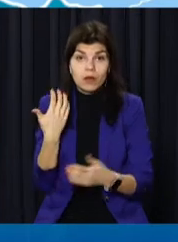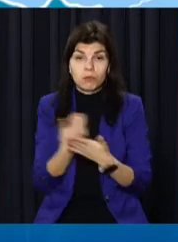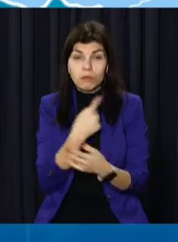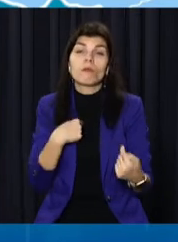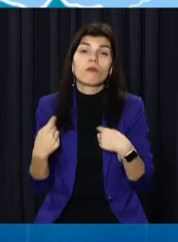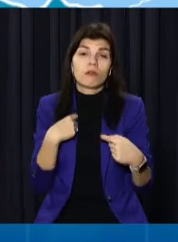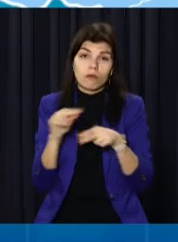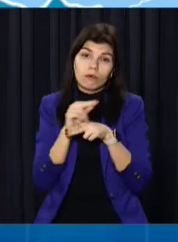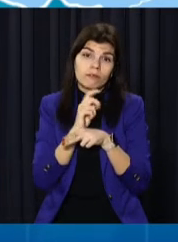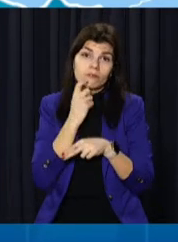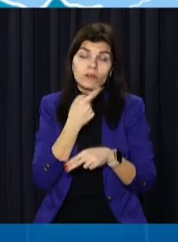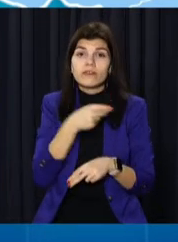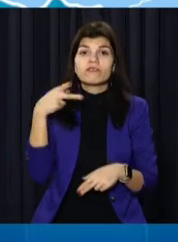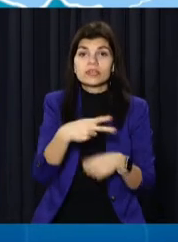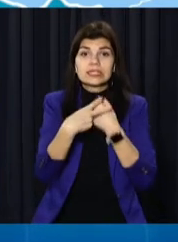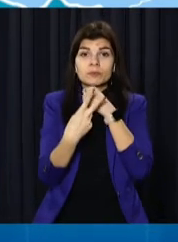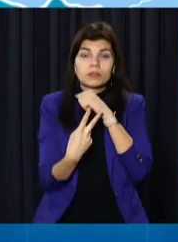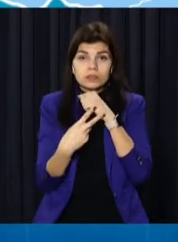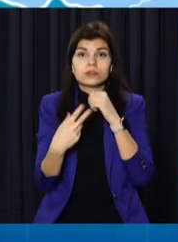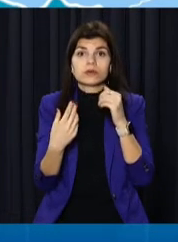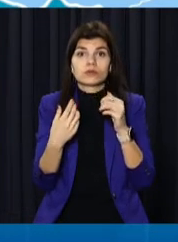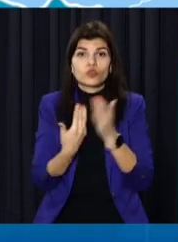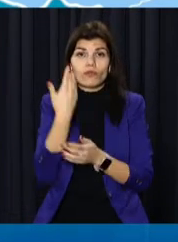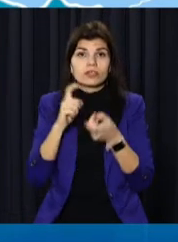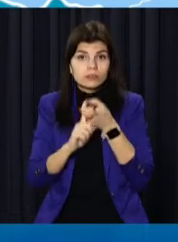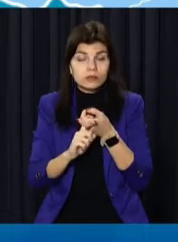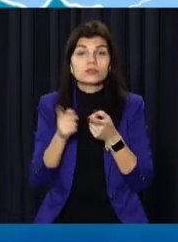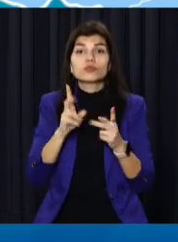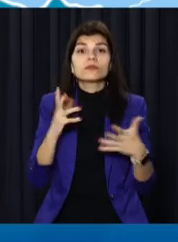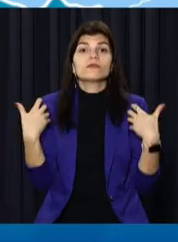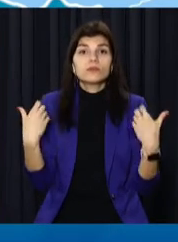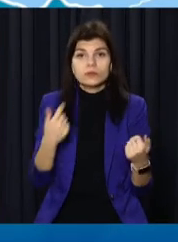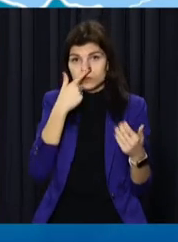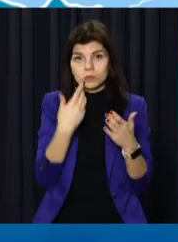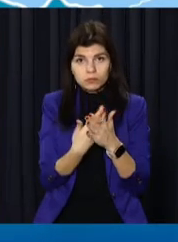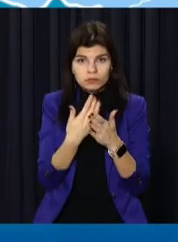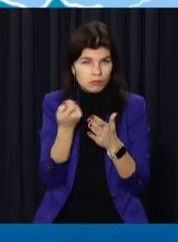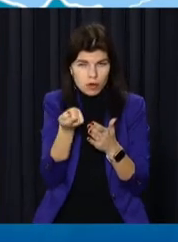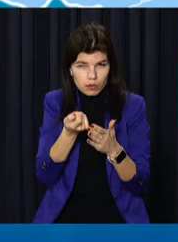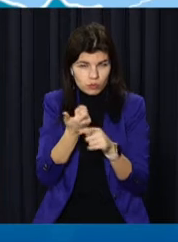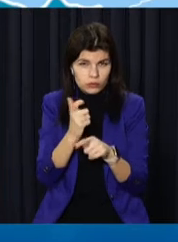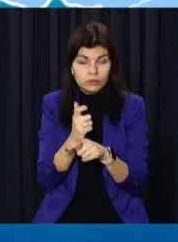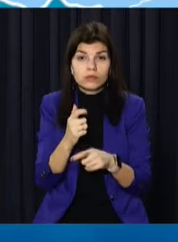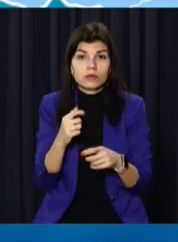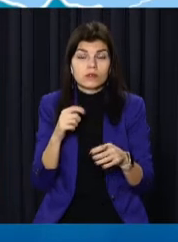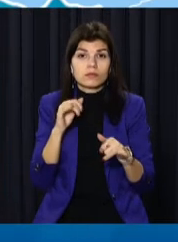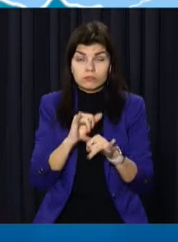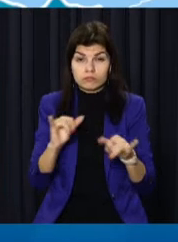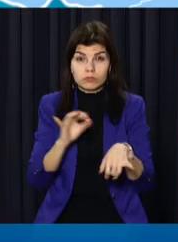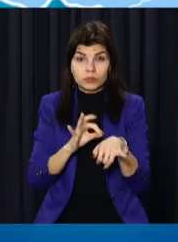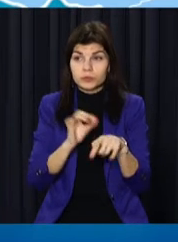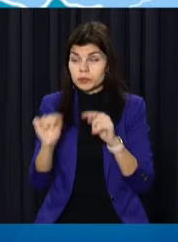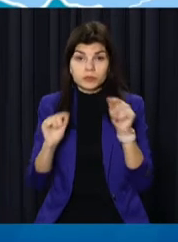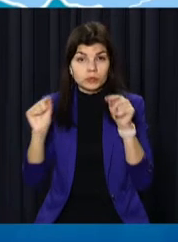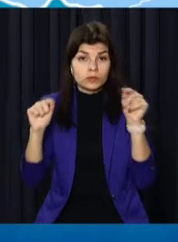в області плюс 2017 нових заражених. Тих, хто одужав, майже в 10 менше. Стрімкі темпи поширення